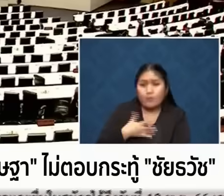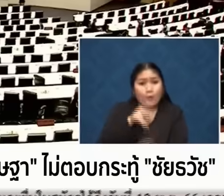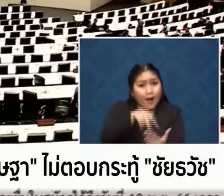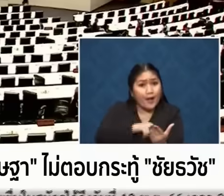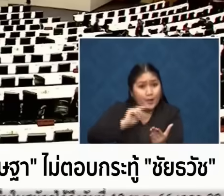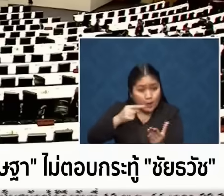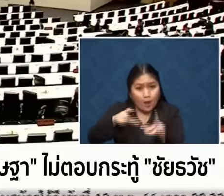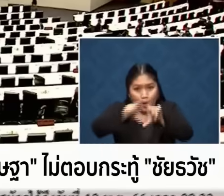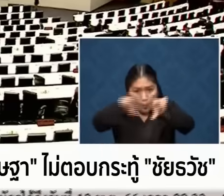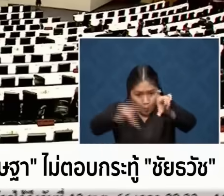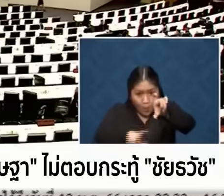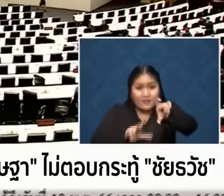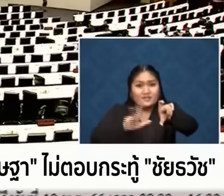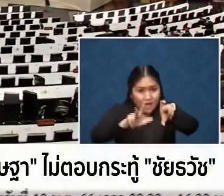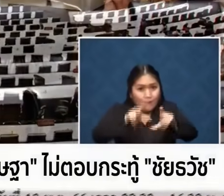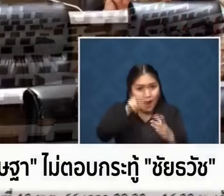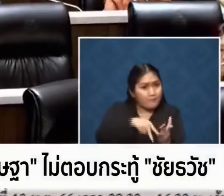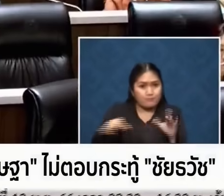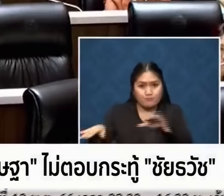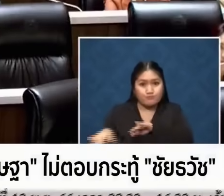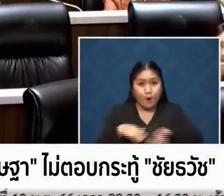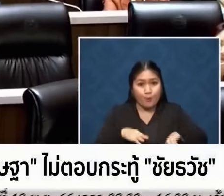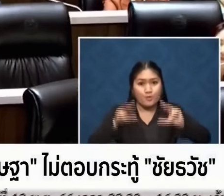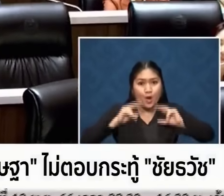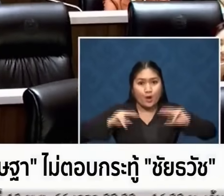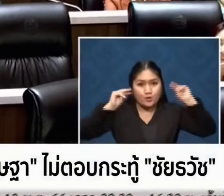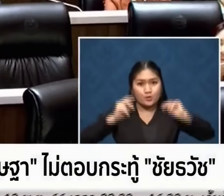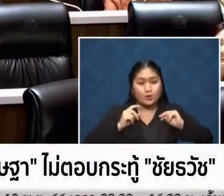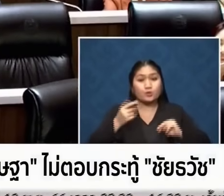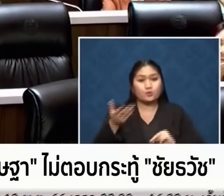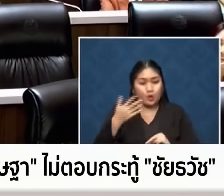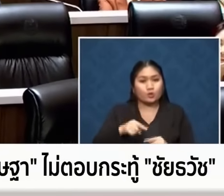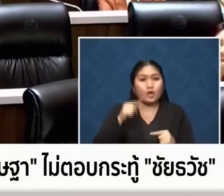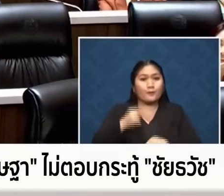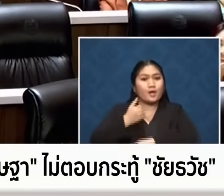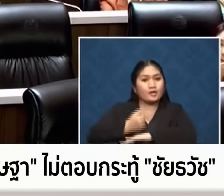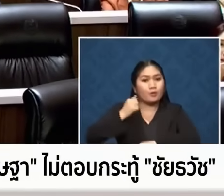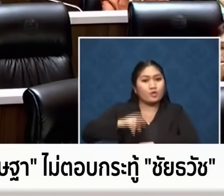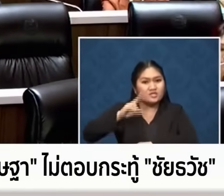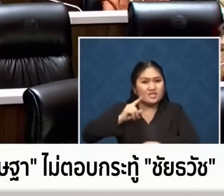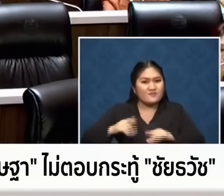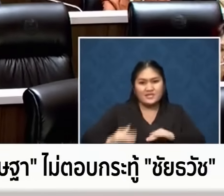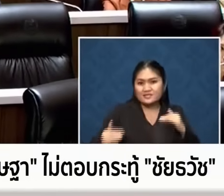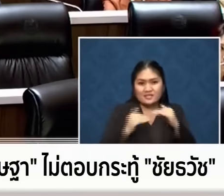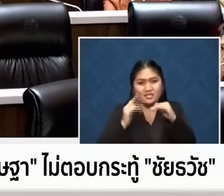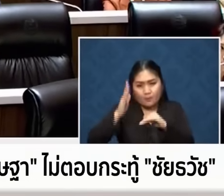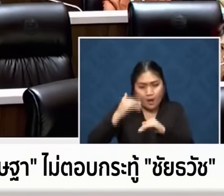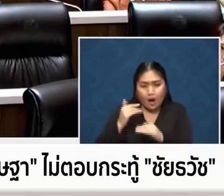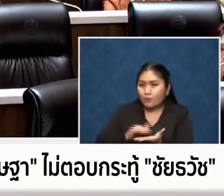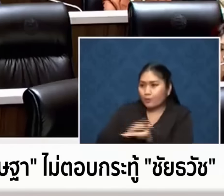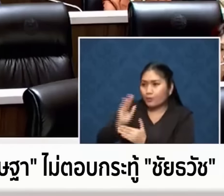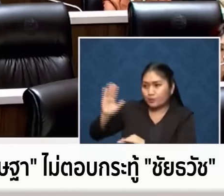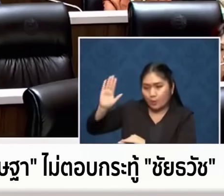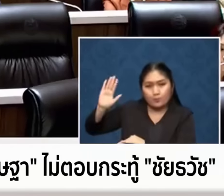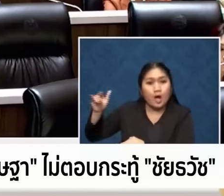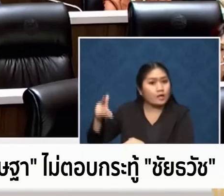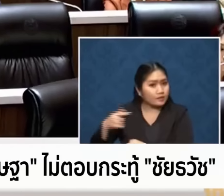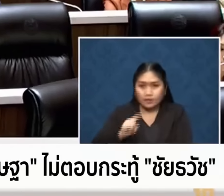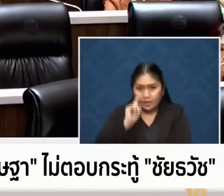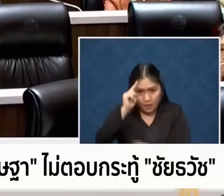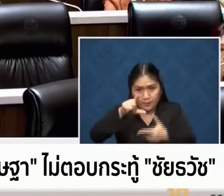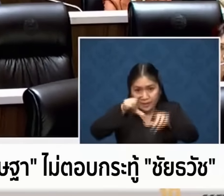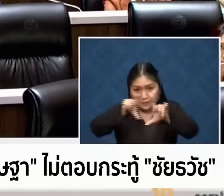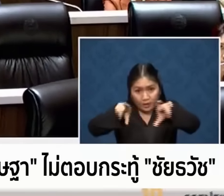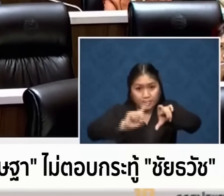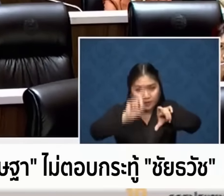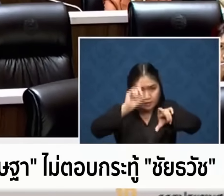วรรคที่ 3อ่านพร้อมกันนะครับท่านประธานครับนายกรัฐมนตรีหรือท่านท่านท่านเอาตั้งแต่วรรคแรกเลยครับท่านท่านวิโรจเอาตั้งแต่วรรคแรกเลยครับ